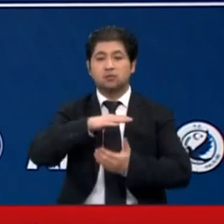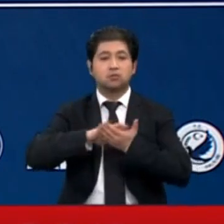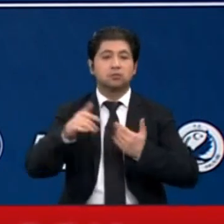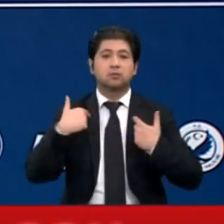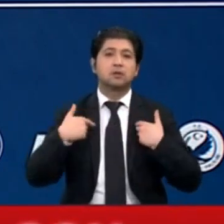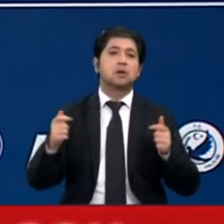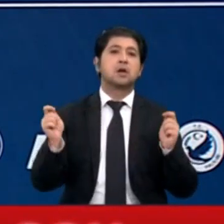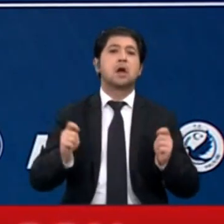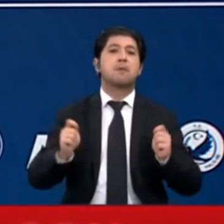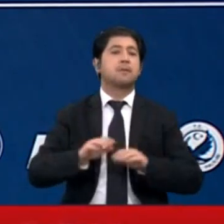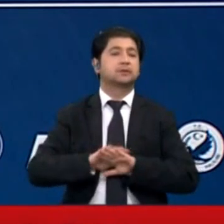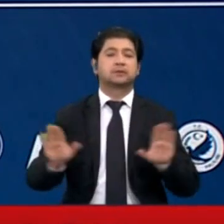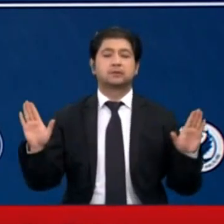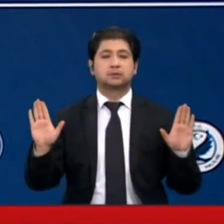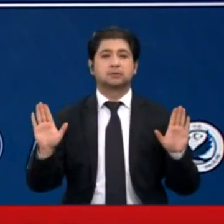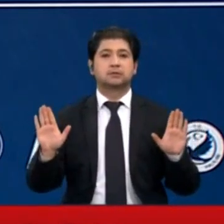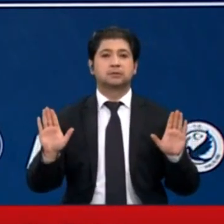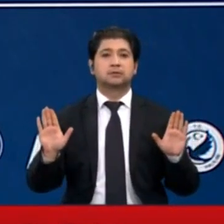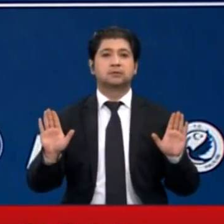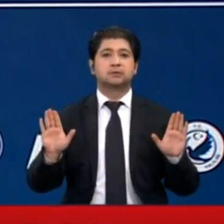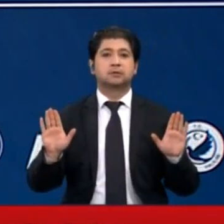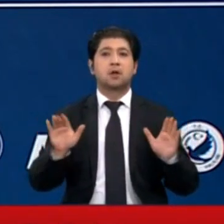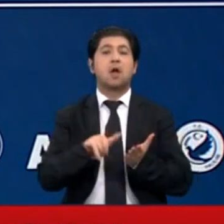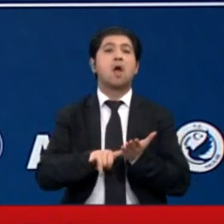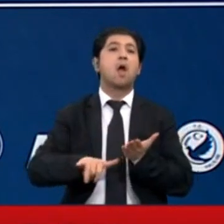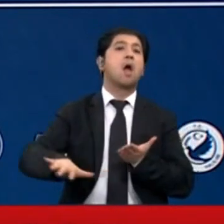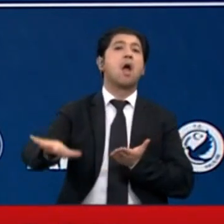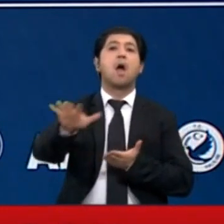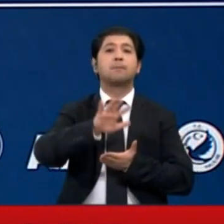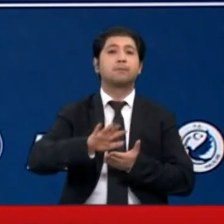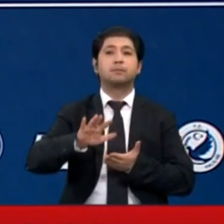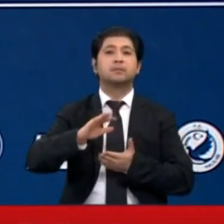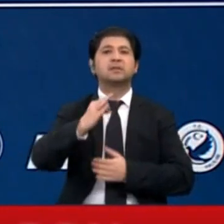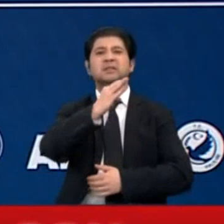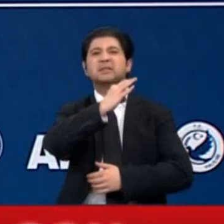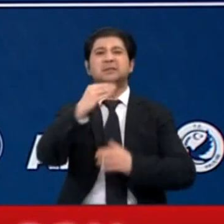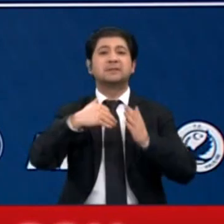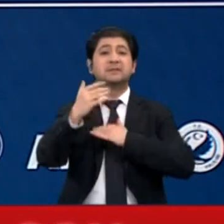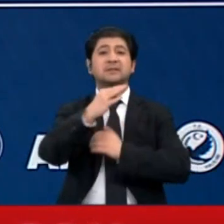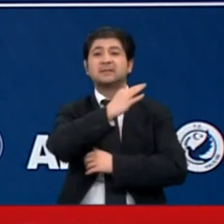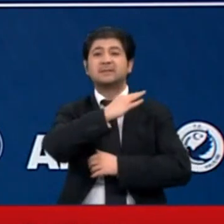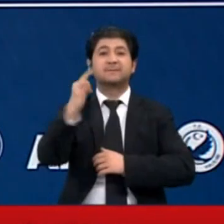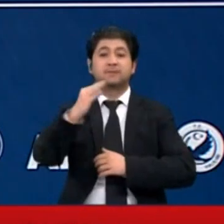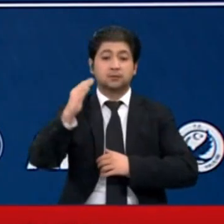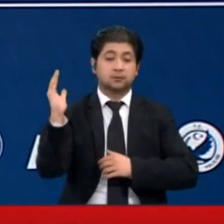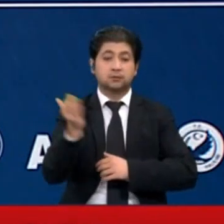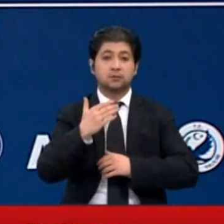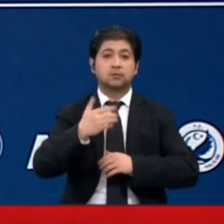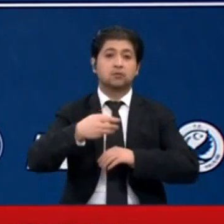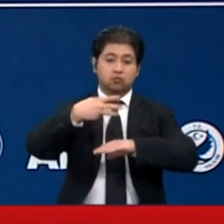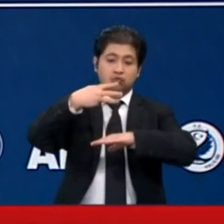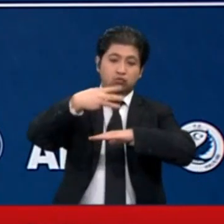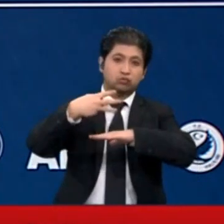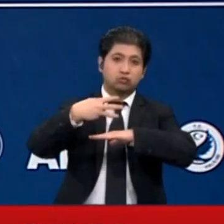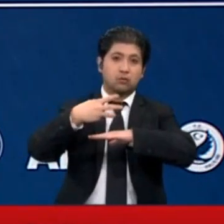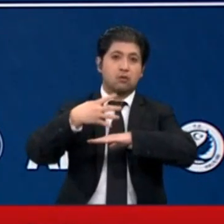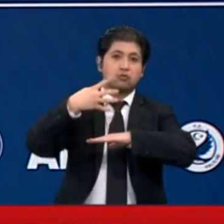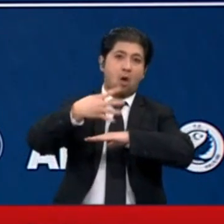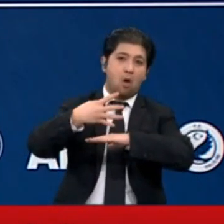çalışmaları yapmayacağız. Hepsi sıfırdan zemin